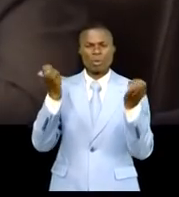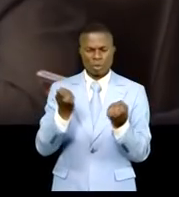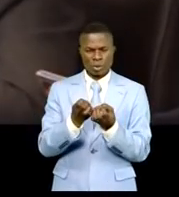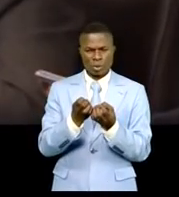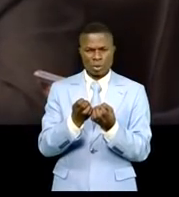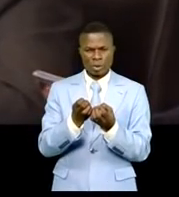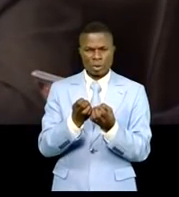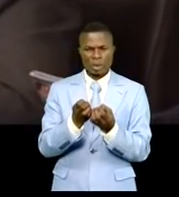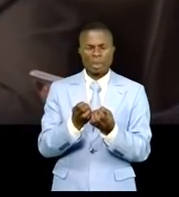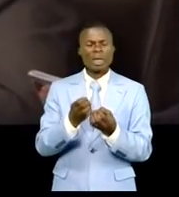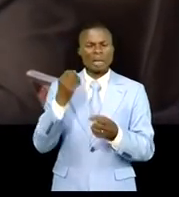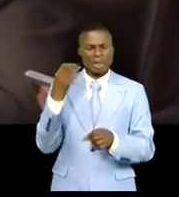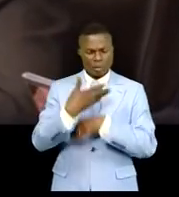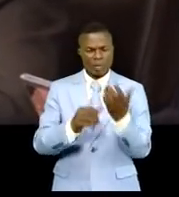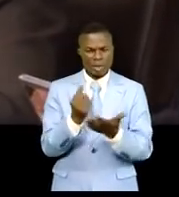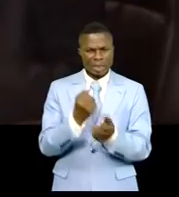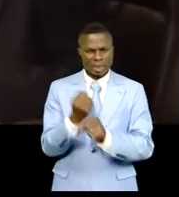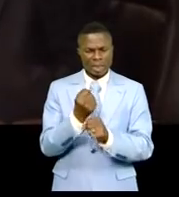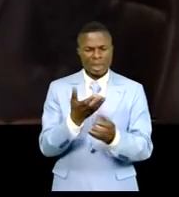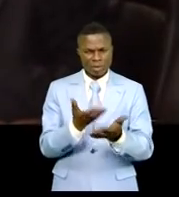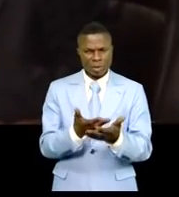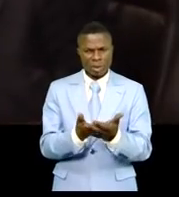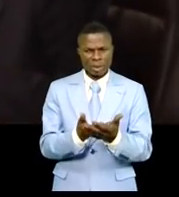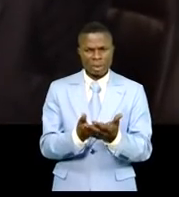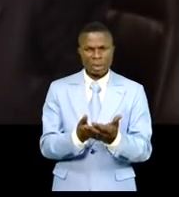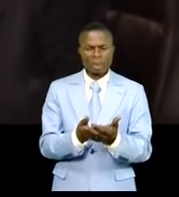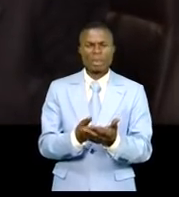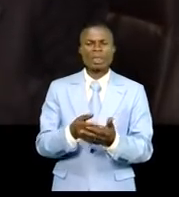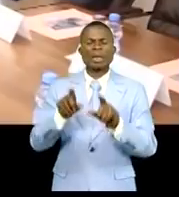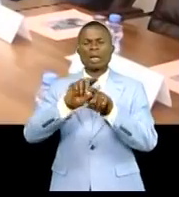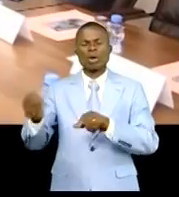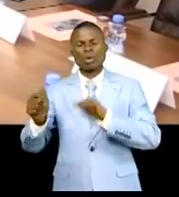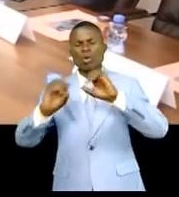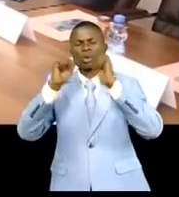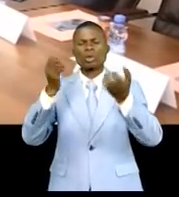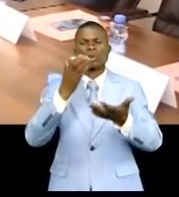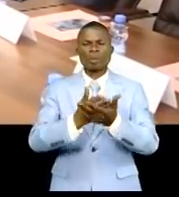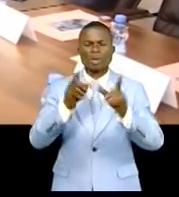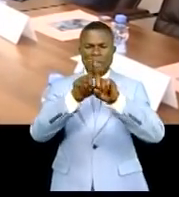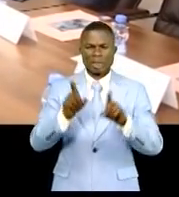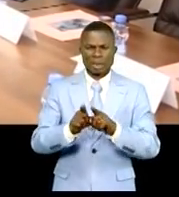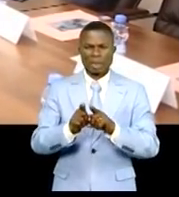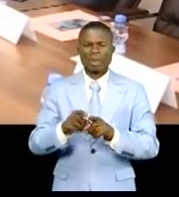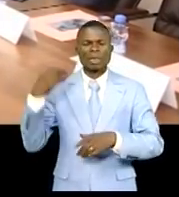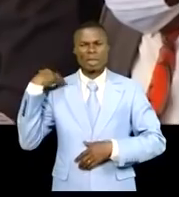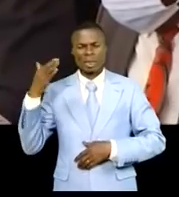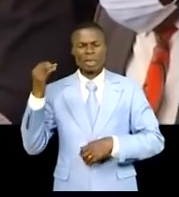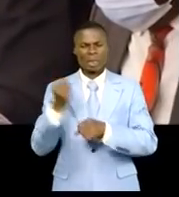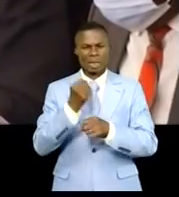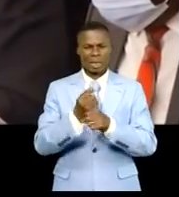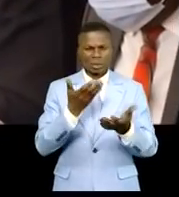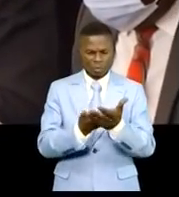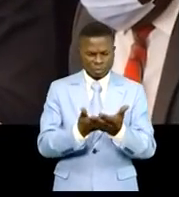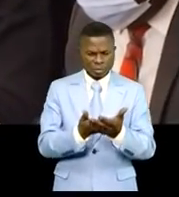recourent à ces travaux réalisés en sous-traitance par les autres sociétés privées ainsi que celles exécutant les dits travaux que